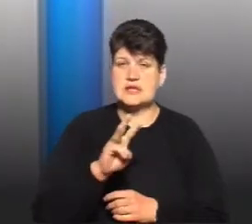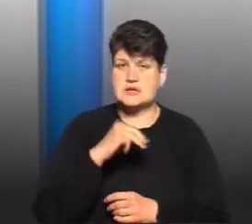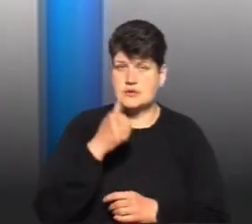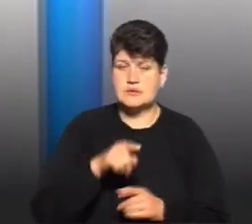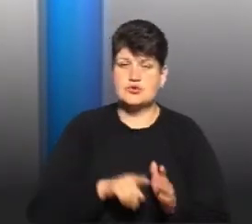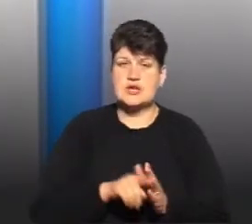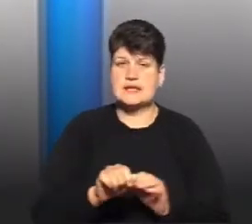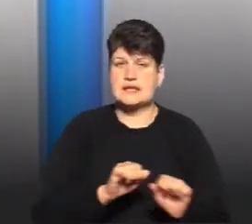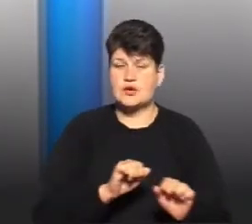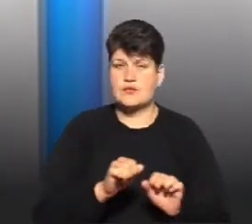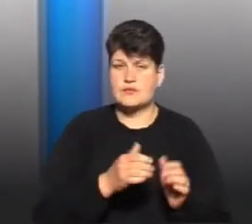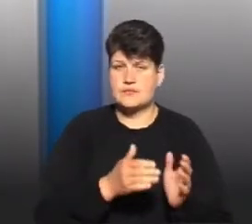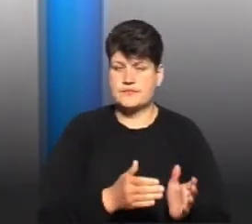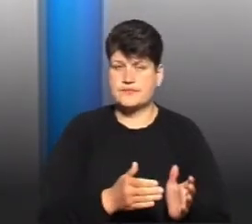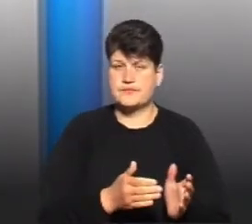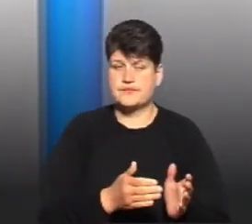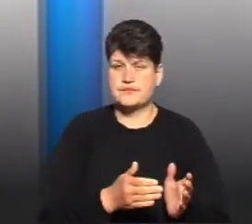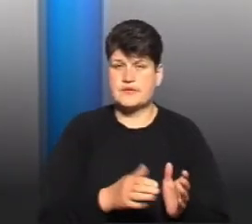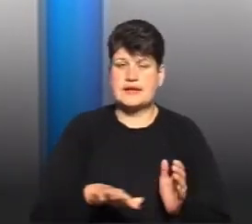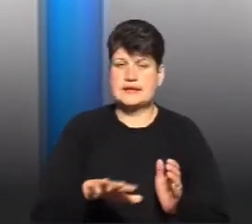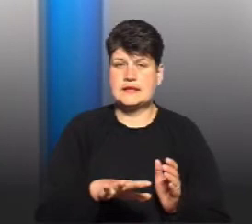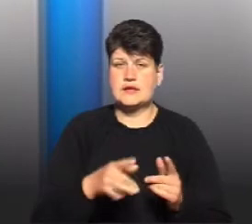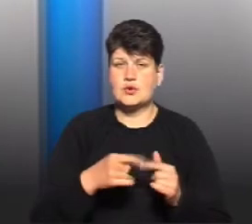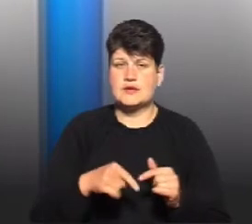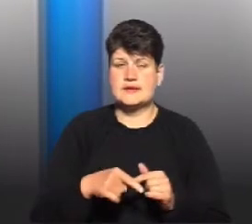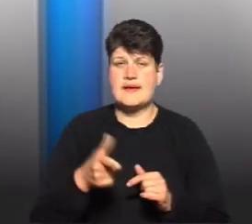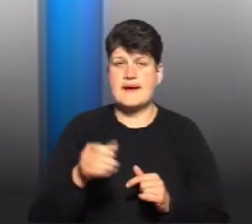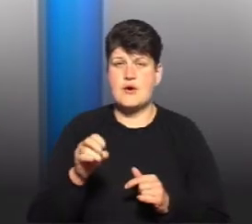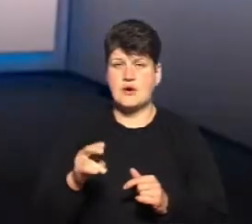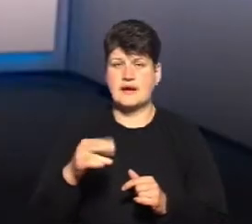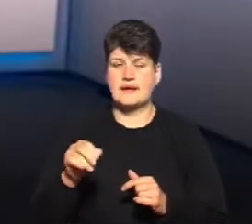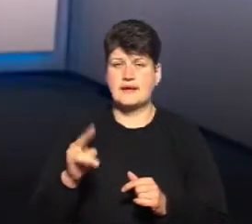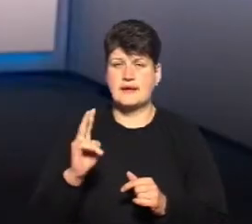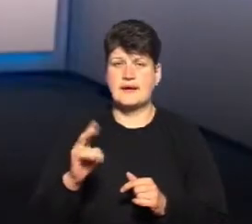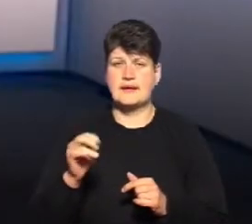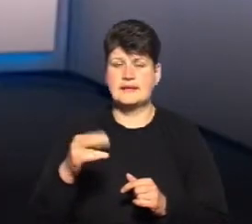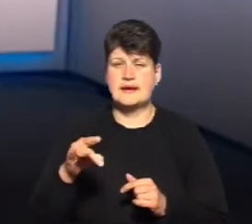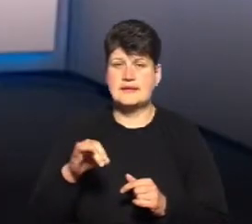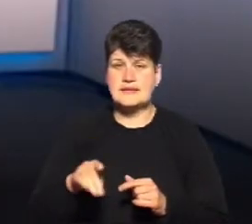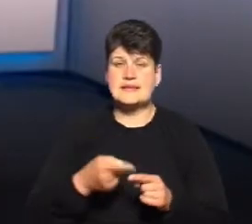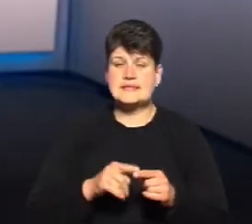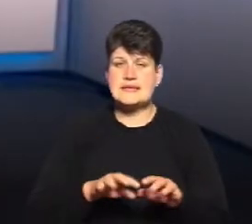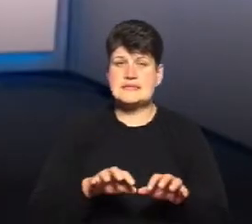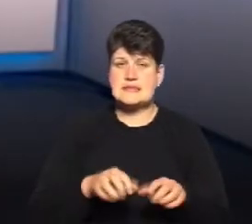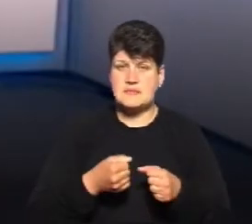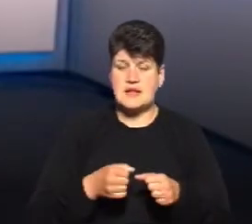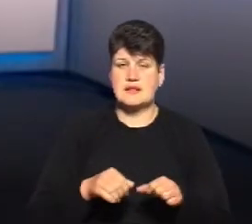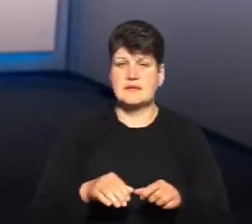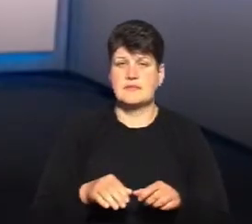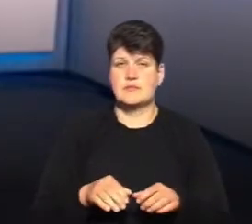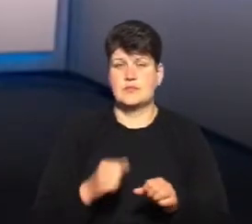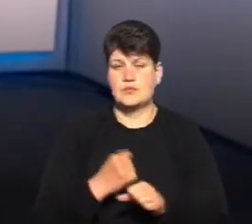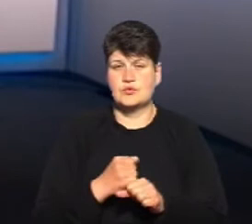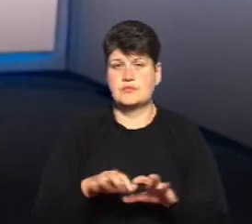розпоряджатися територіальні органи геокадастру. І, в принципі, це забрало повноваження саме в місцевої влади самим вирішувати